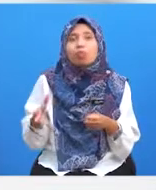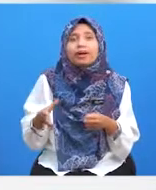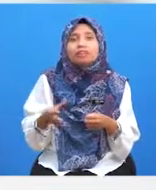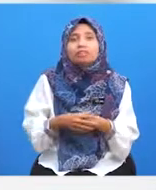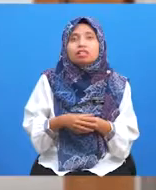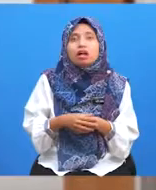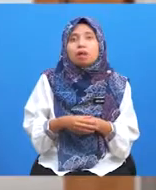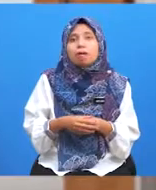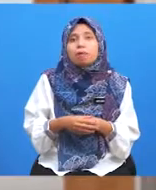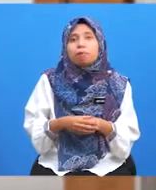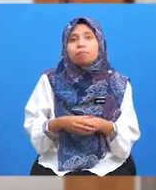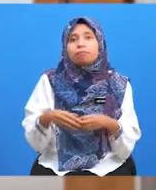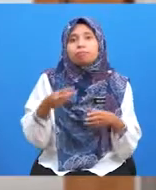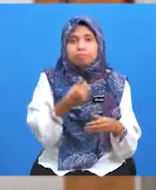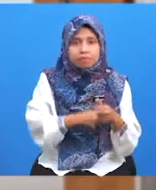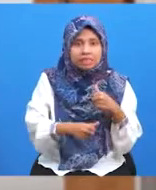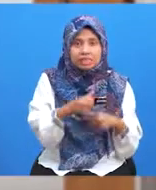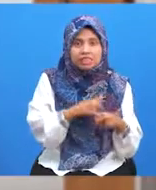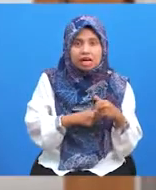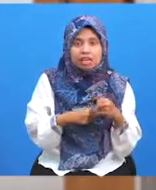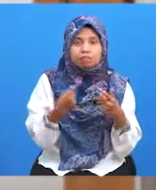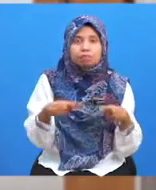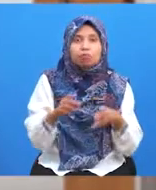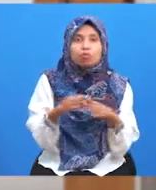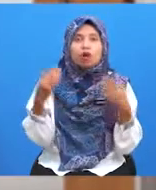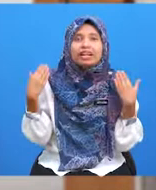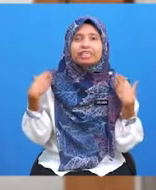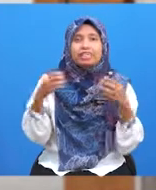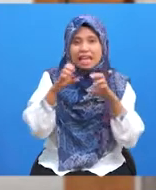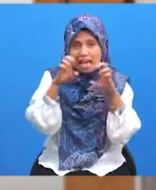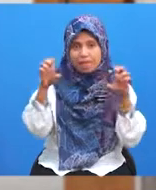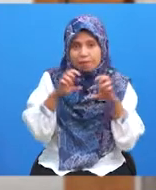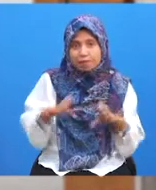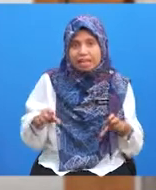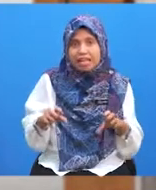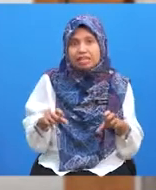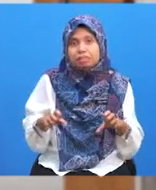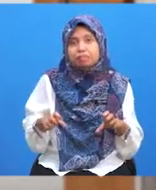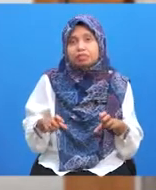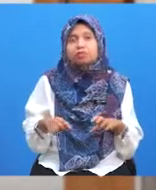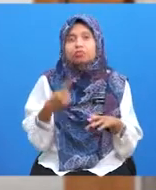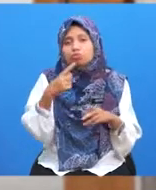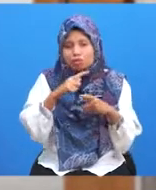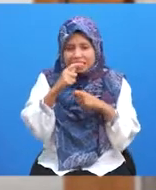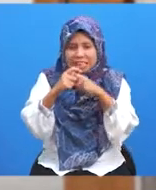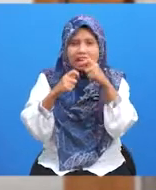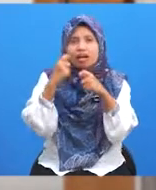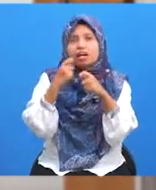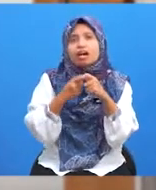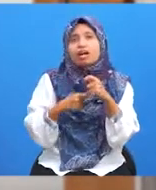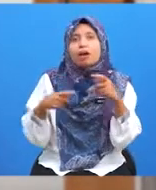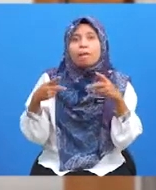primatan perniagaan perlu menggunakan elemen-elemen dalam campuran pemasaran untuk meningkatkan permintaan